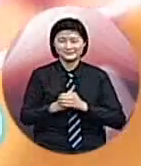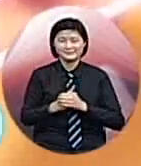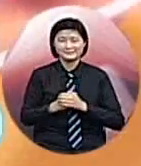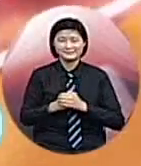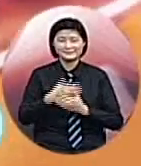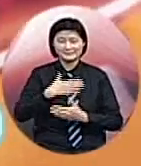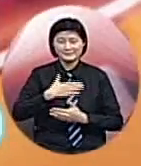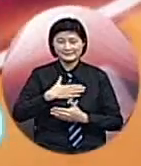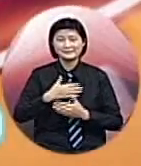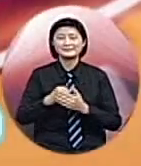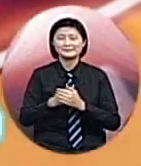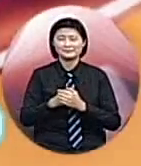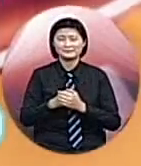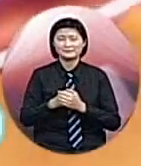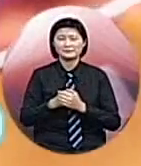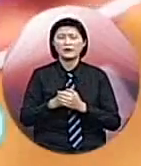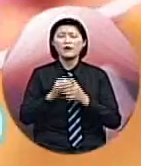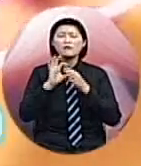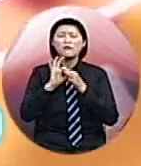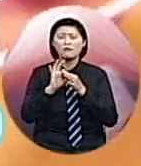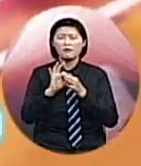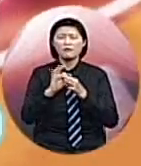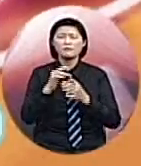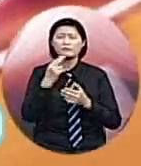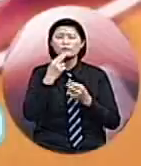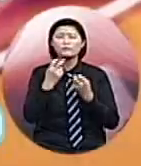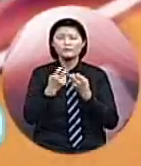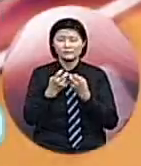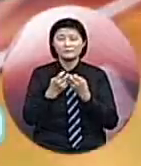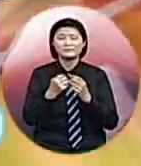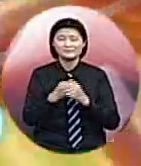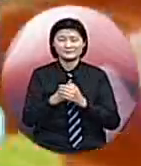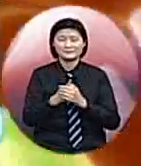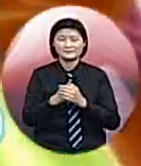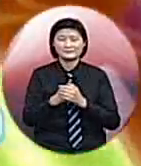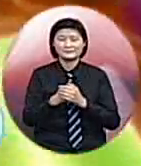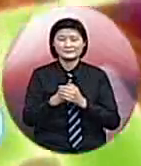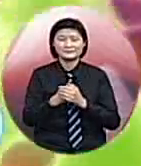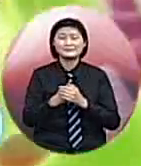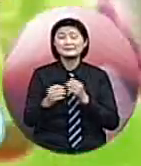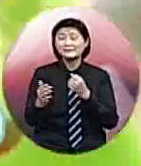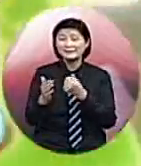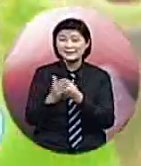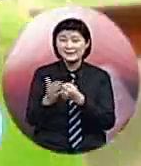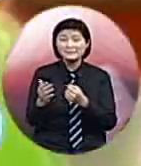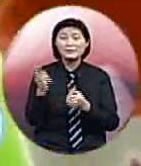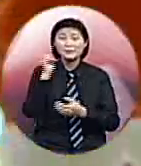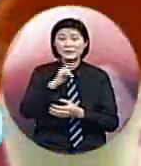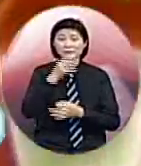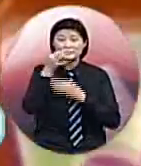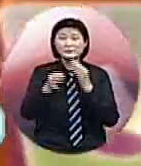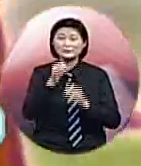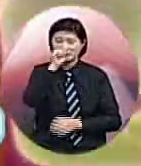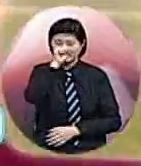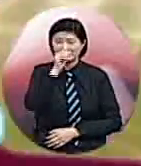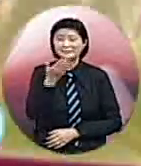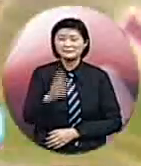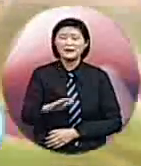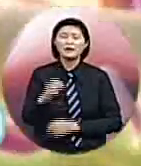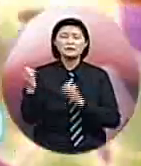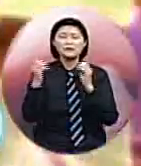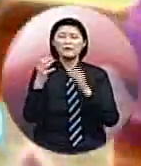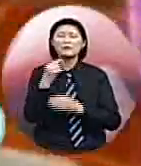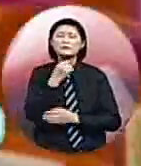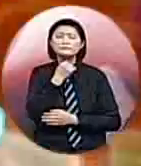예. 끝자리 바뀌는 바람에 이렇게 연락이 떨어져. 이제 알겠습니다. 빨리 만나셨으면 예. 좋겠어요. 예. 그래서 네. 그 노래 부르는 것도 좋지만 이 예. 얘기를